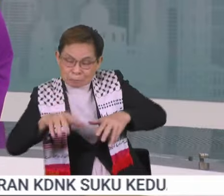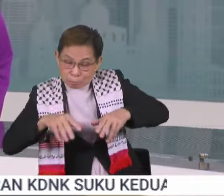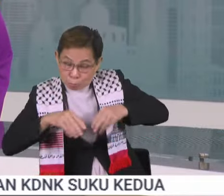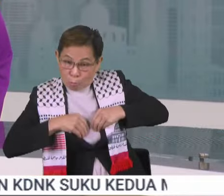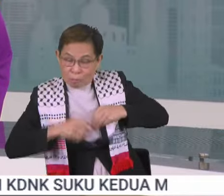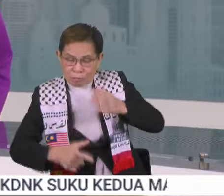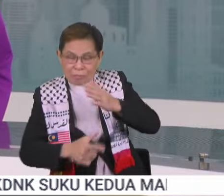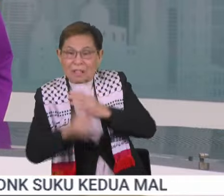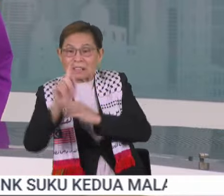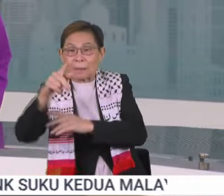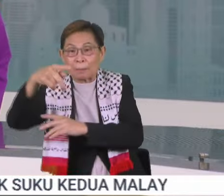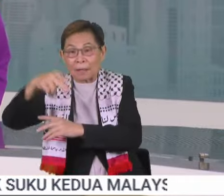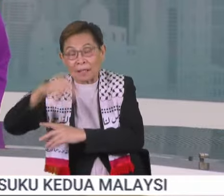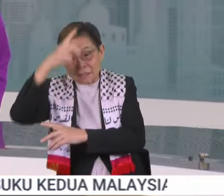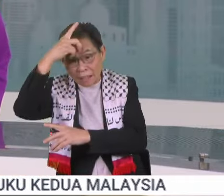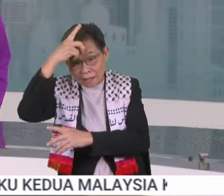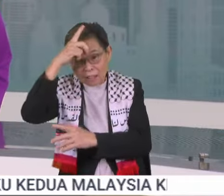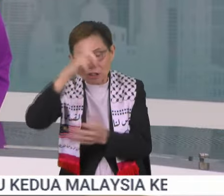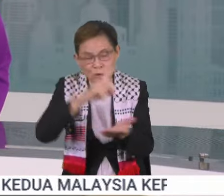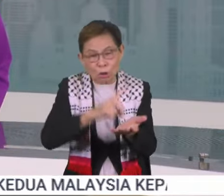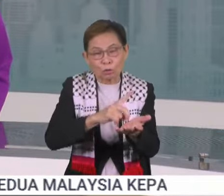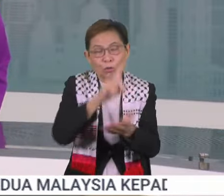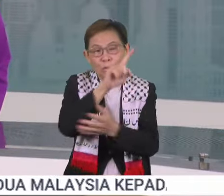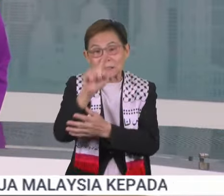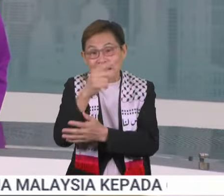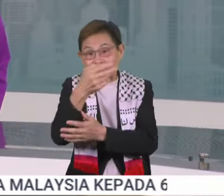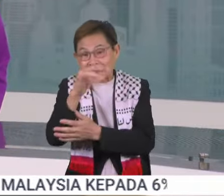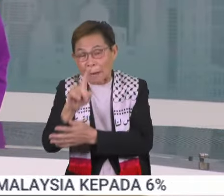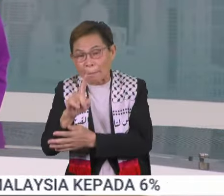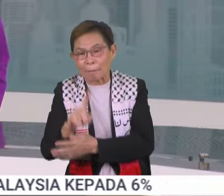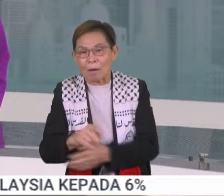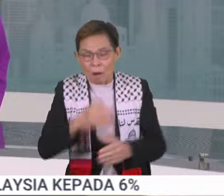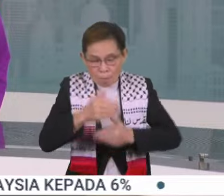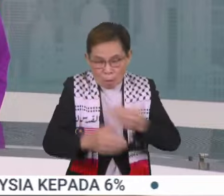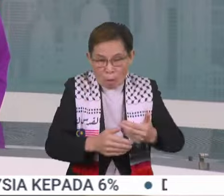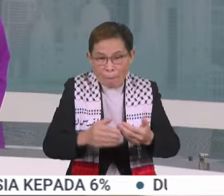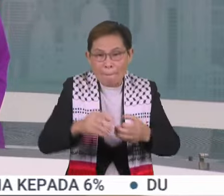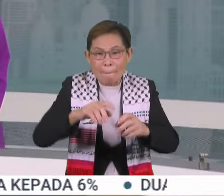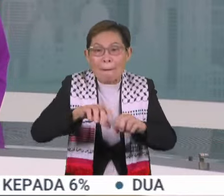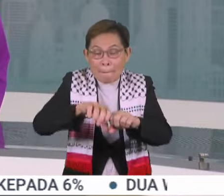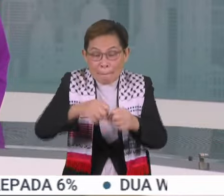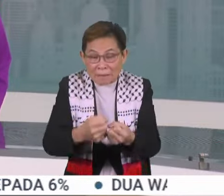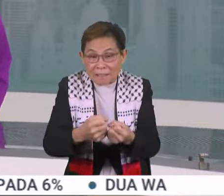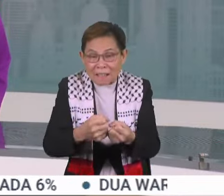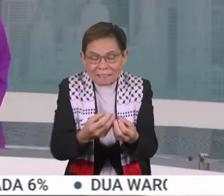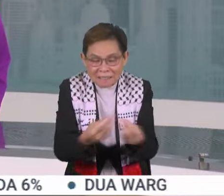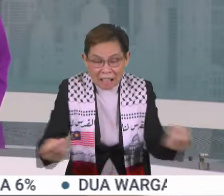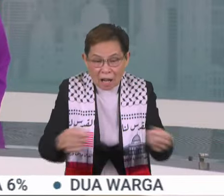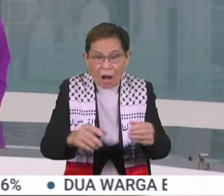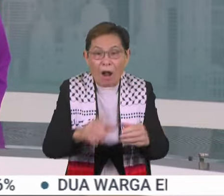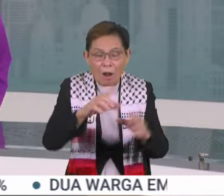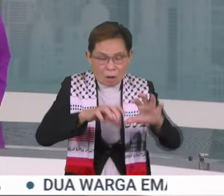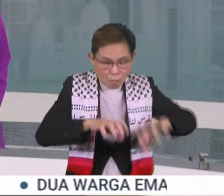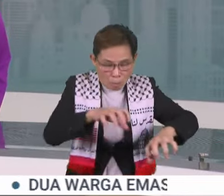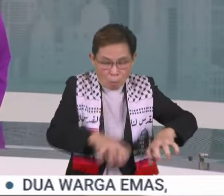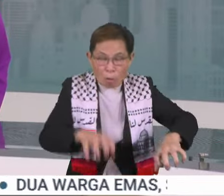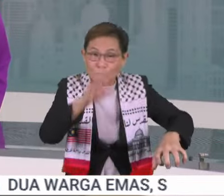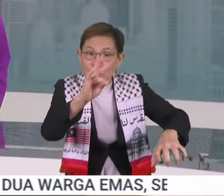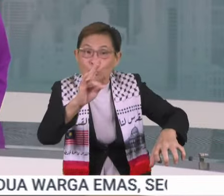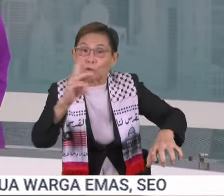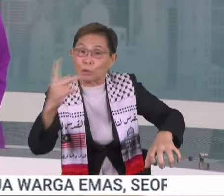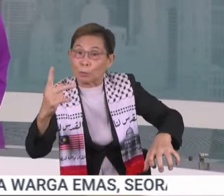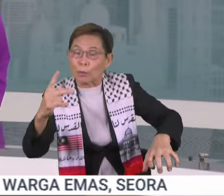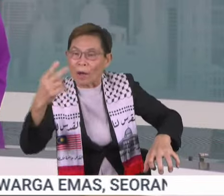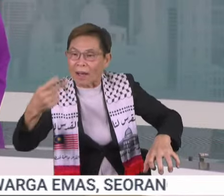Menurut Timbalan Perdana Menteri Datuk Seri Dr. Ahmad Zahid Hamidi, proses pecah tanah lot seluas 7,000 hektar